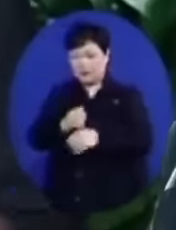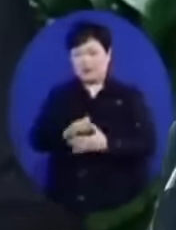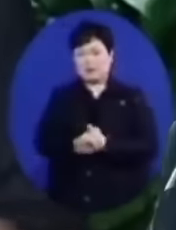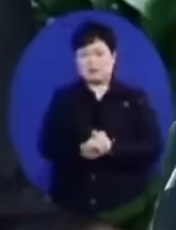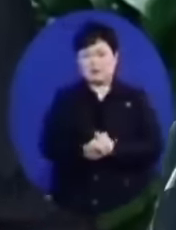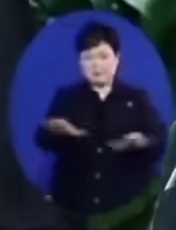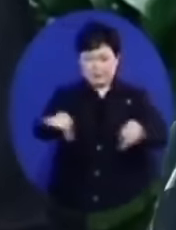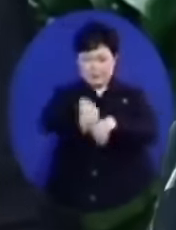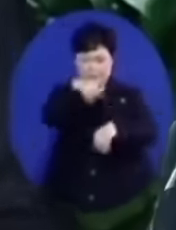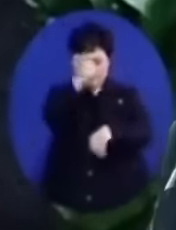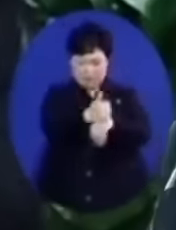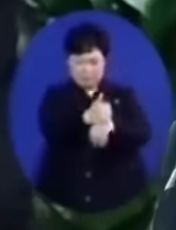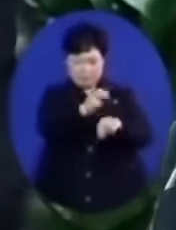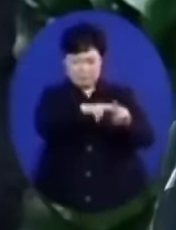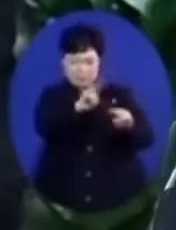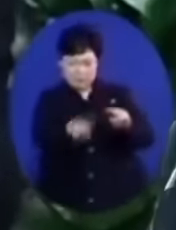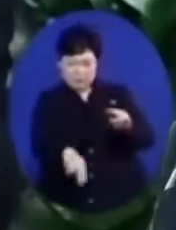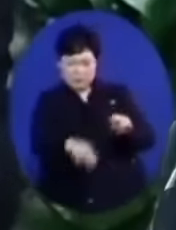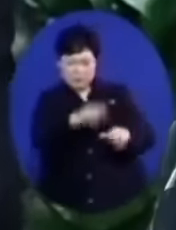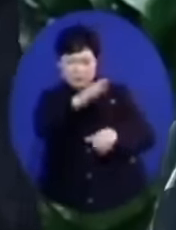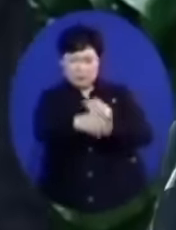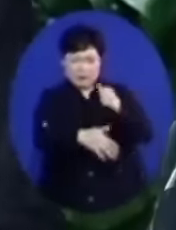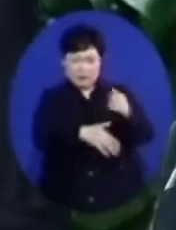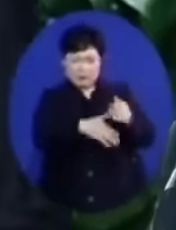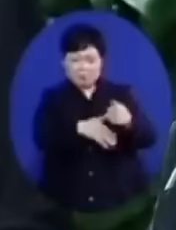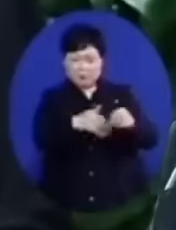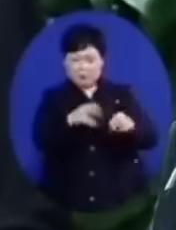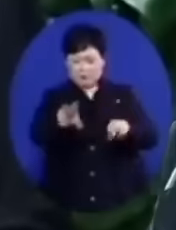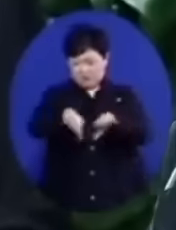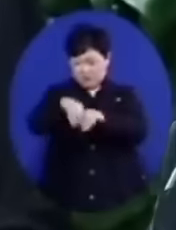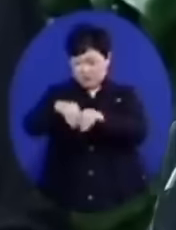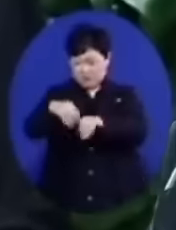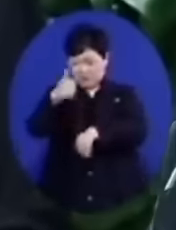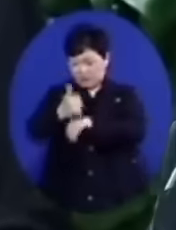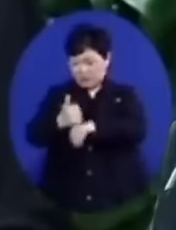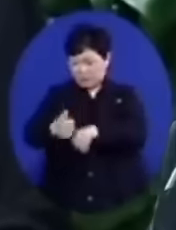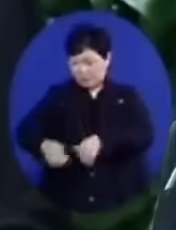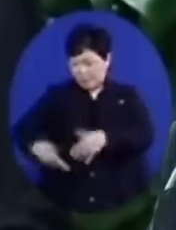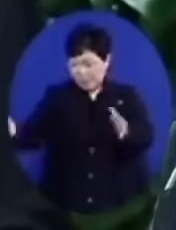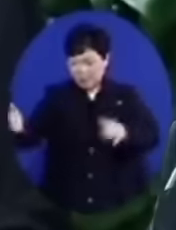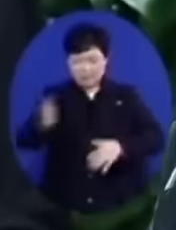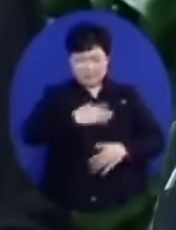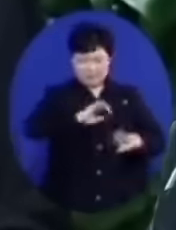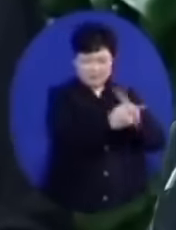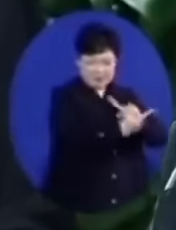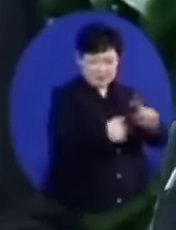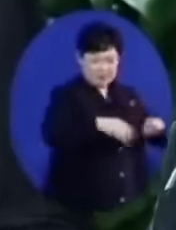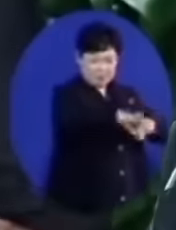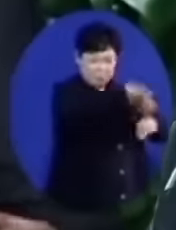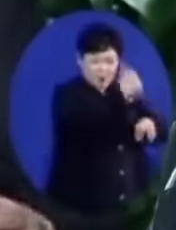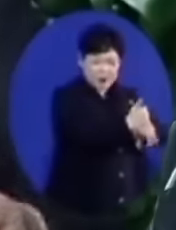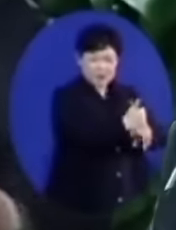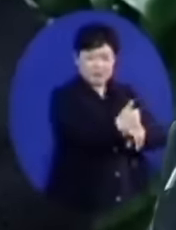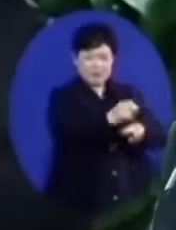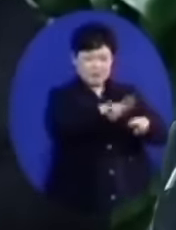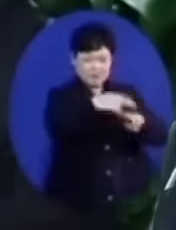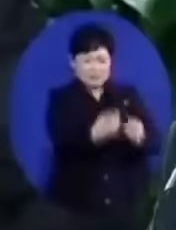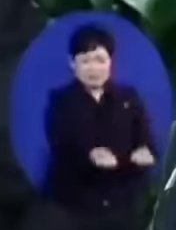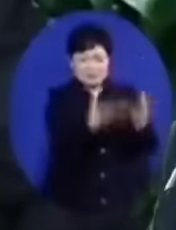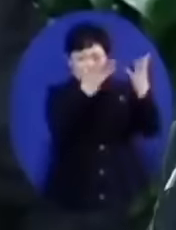제사장 내놓고 하나님께 향을 피워드립니다. 제사장이 놀라서 젊은 제사장들과 함께 들어가서 임금님을